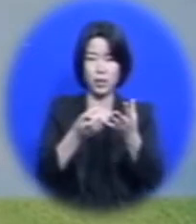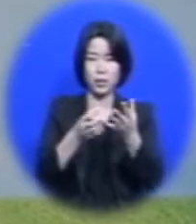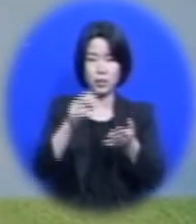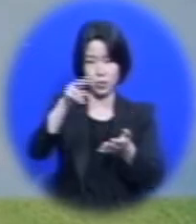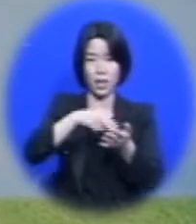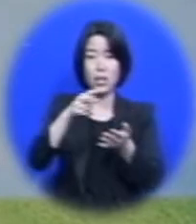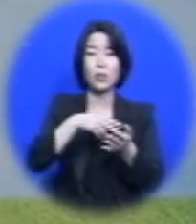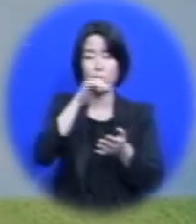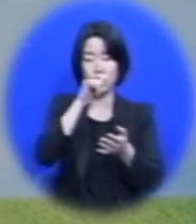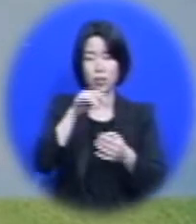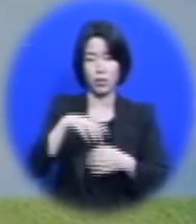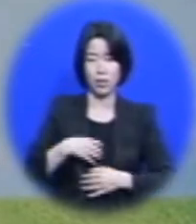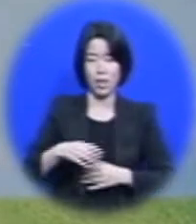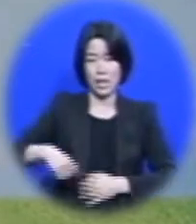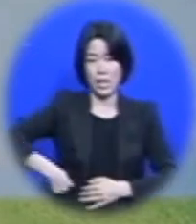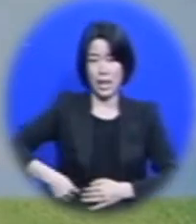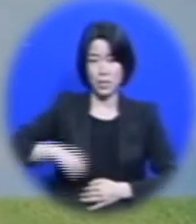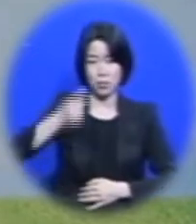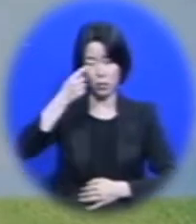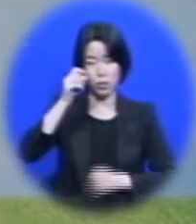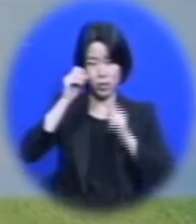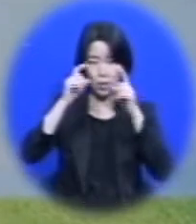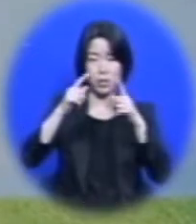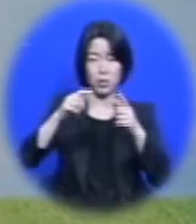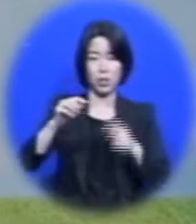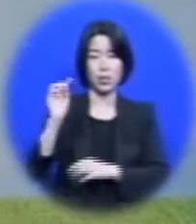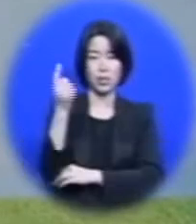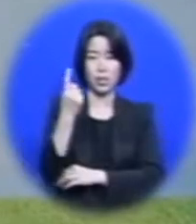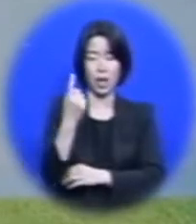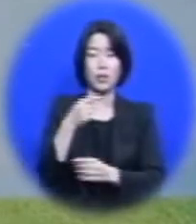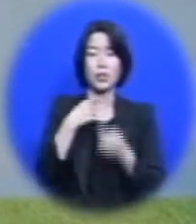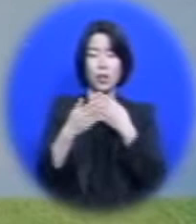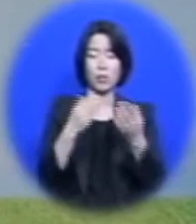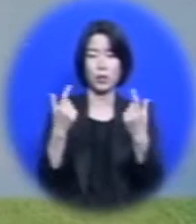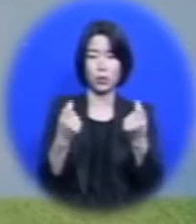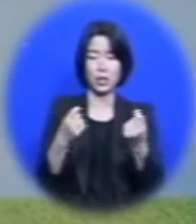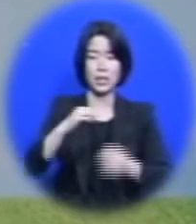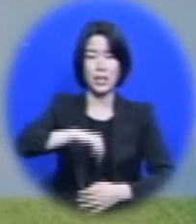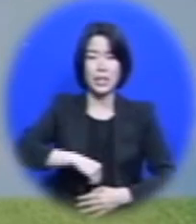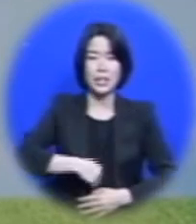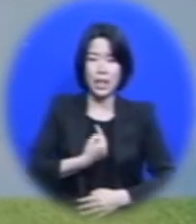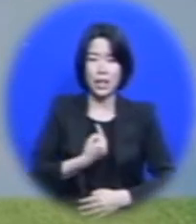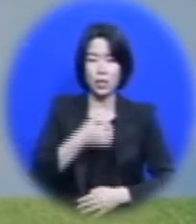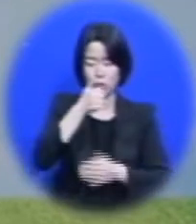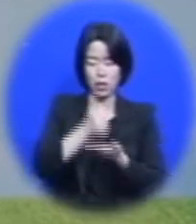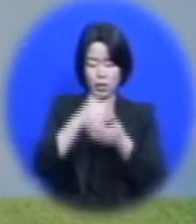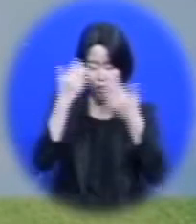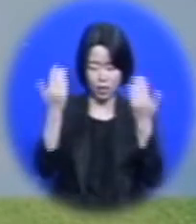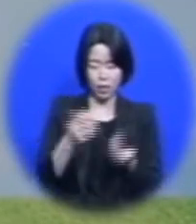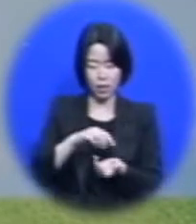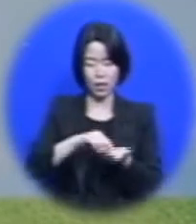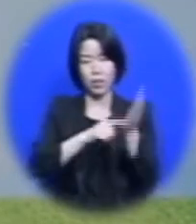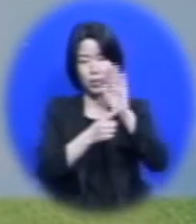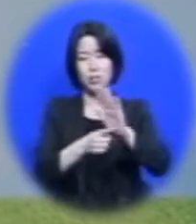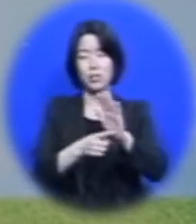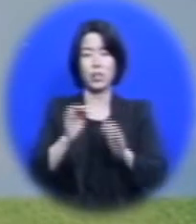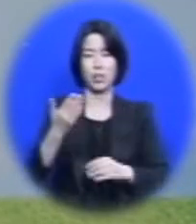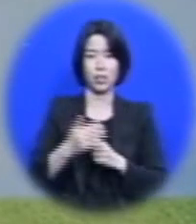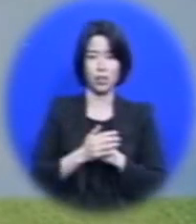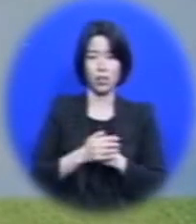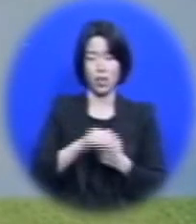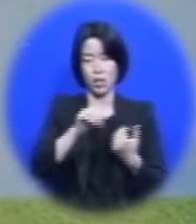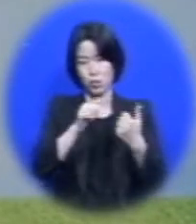눈이 뜨이면 다윗이 경험한 것처럼 자기 죄를 다 드러내게 됩니다. 어떤 사람은